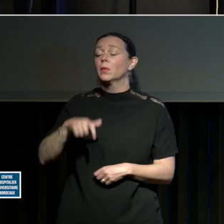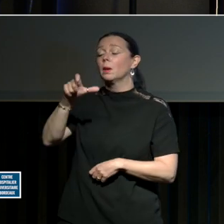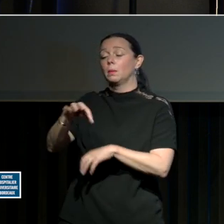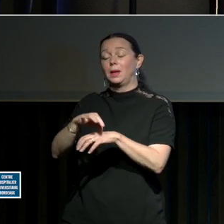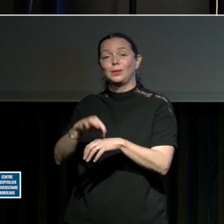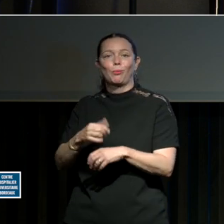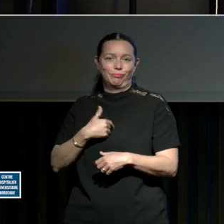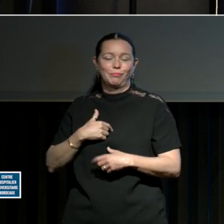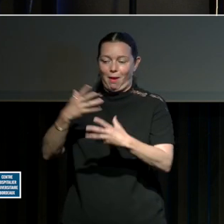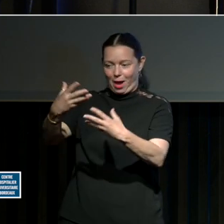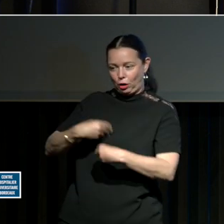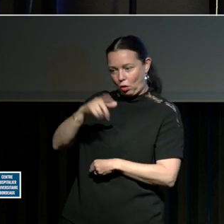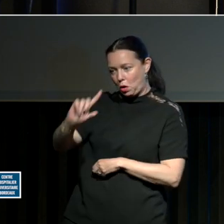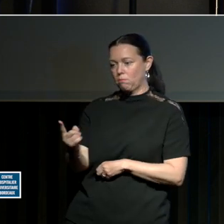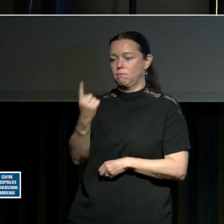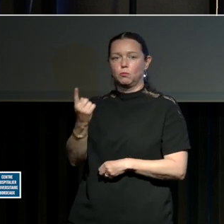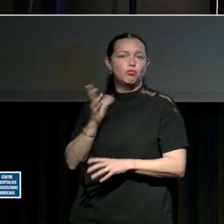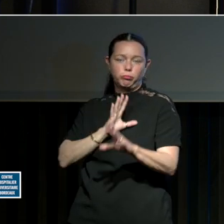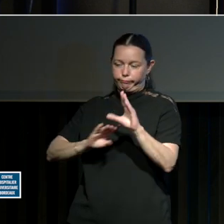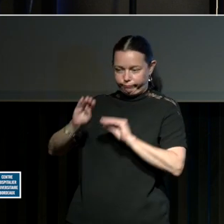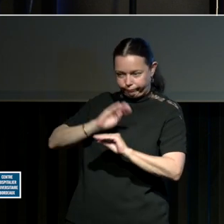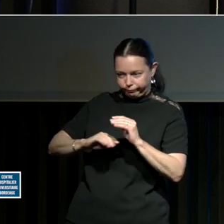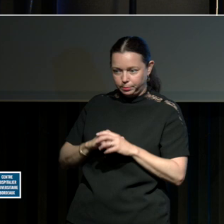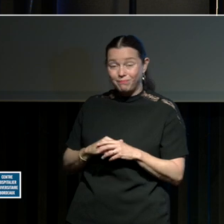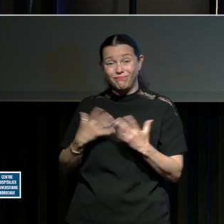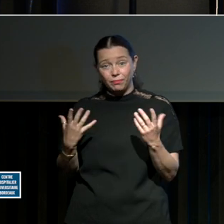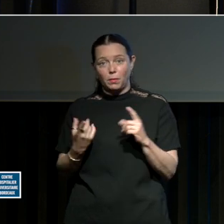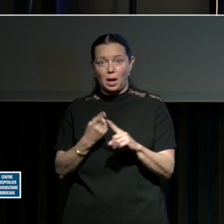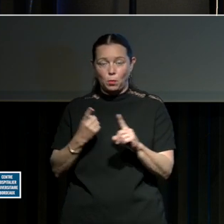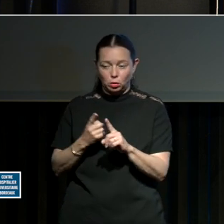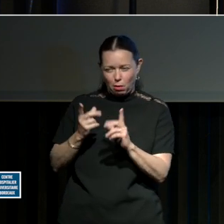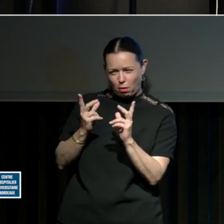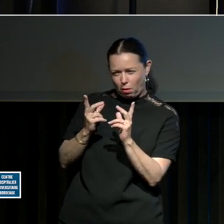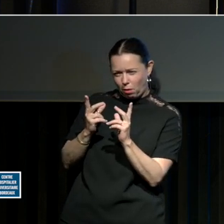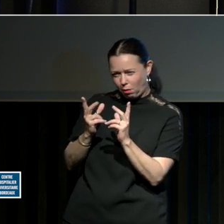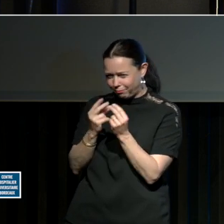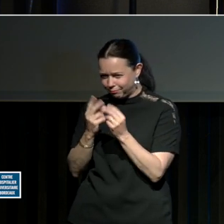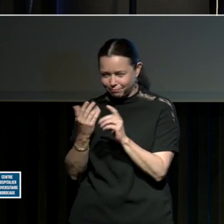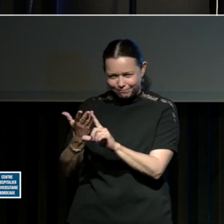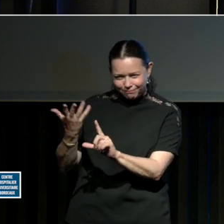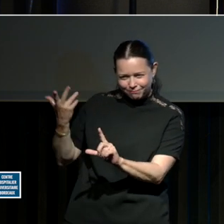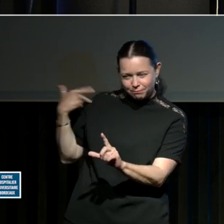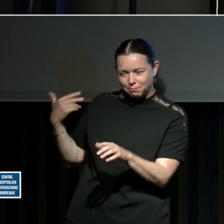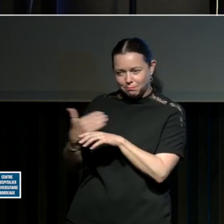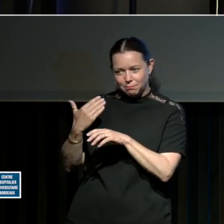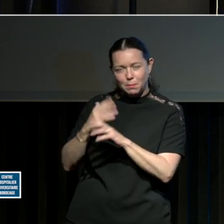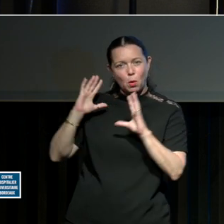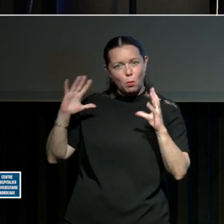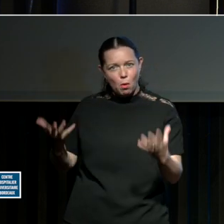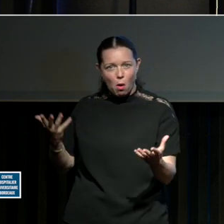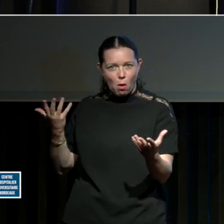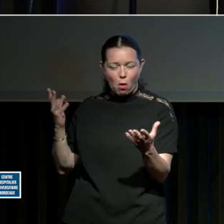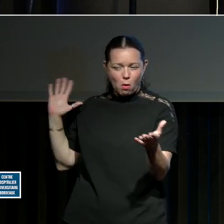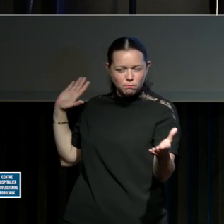patients, il est également très important de pouvoir retracer un petit peu l'histoire de ces trajectoires pour